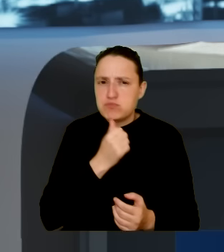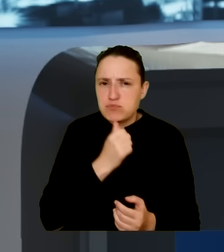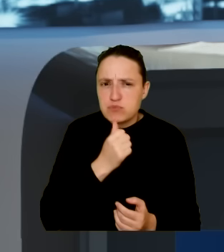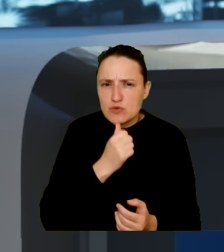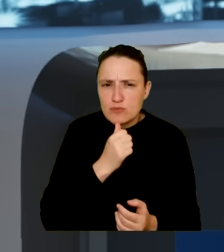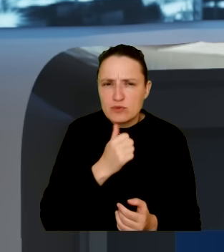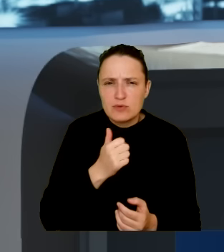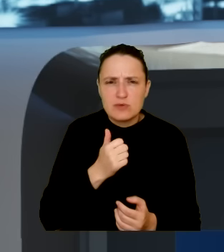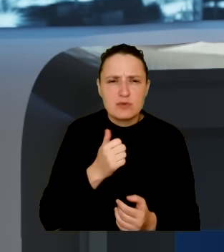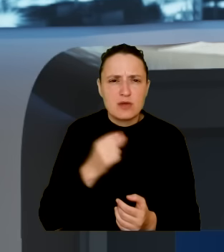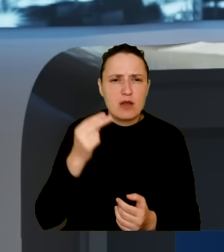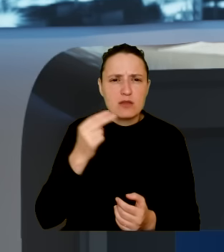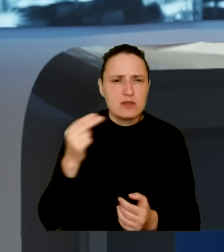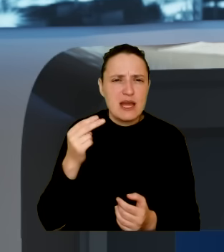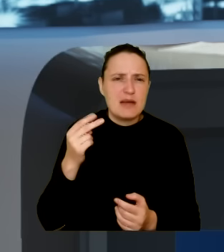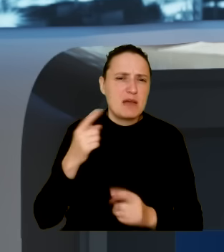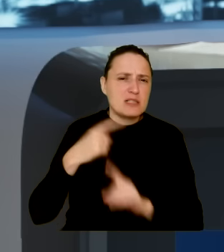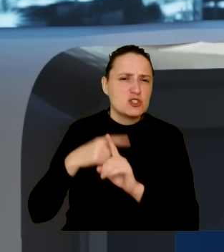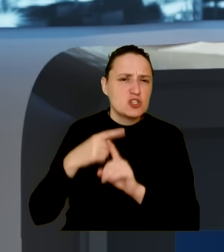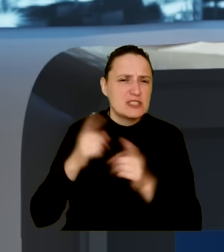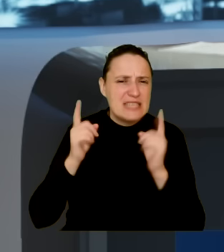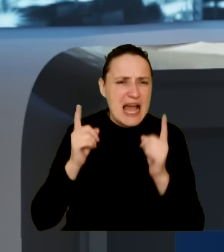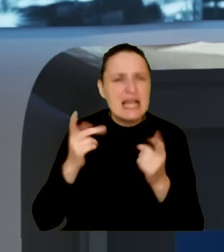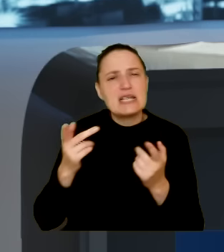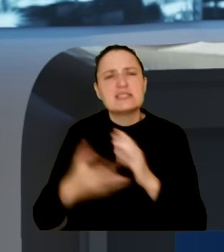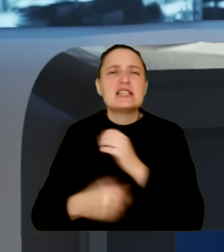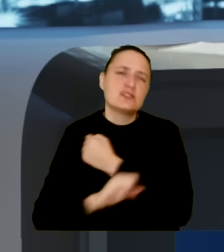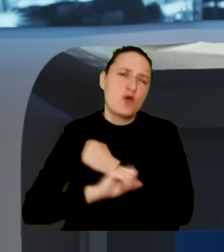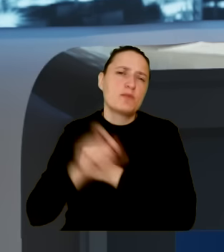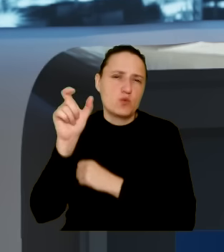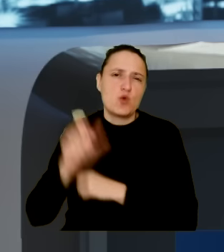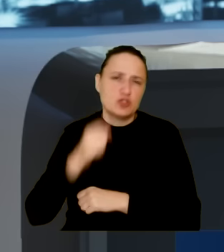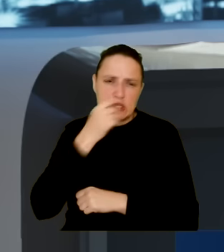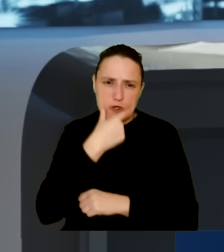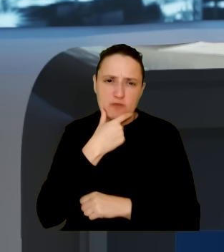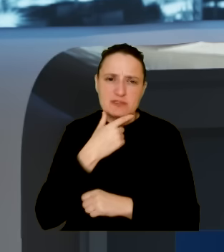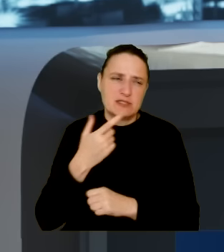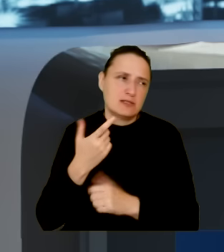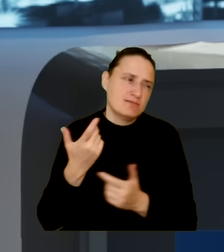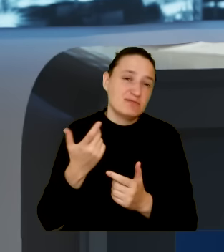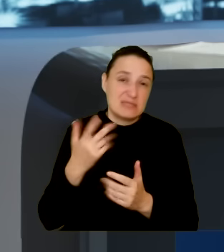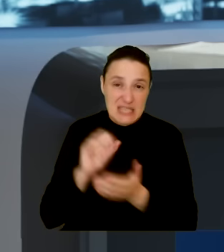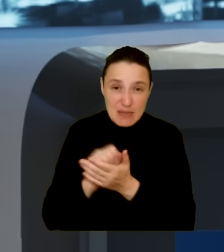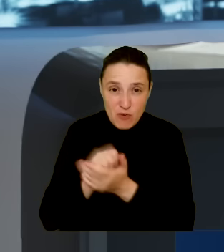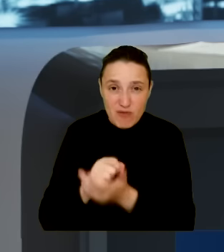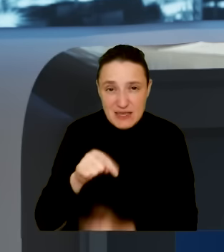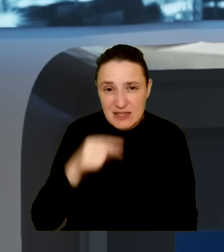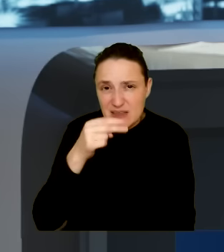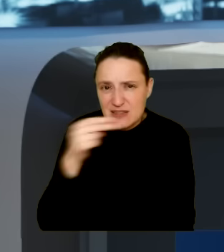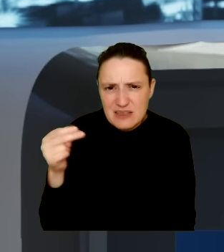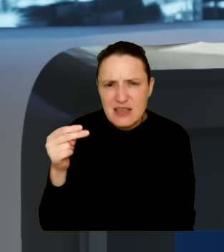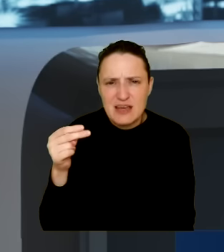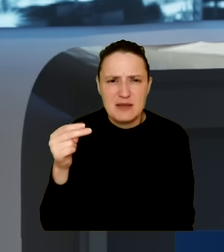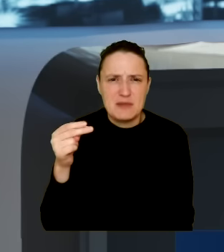właśnie zakazu krzyży tutaj w ratuszu i zajmowanie się tym, ja nie proszę mnie nie zrozumieć,